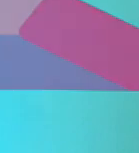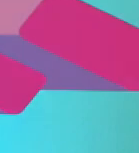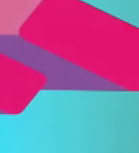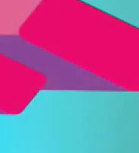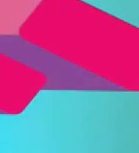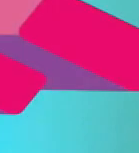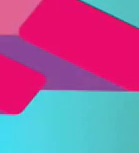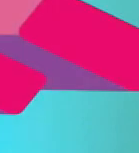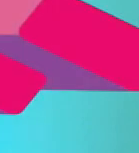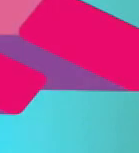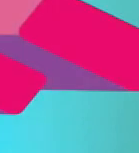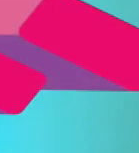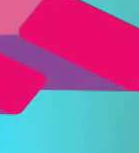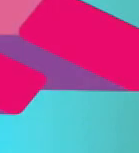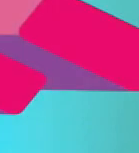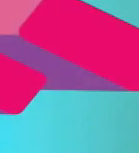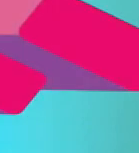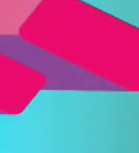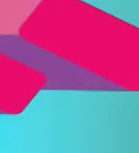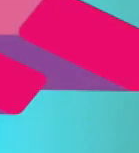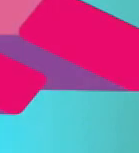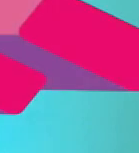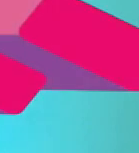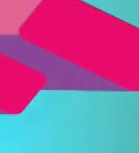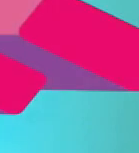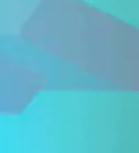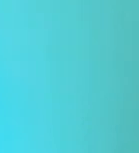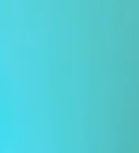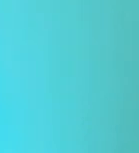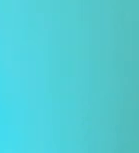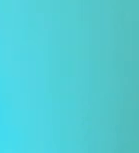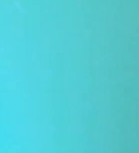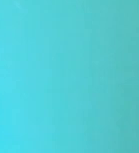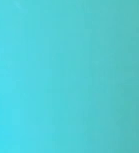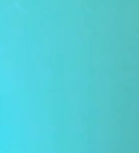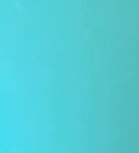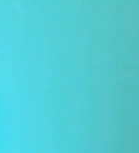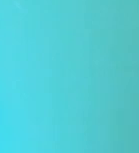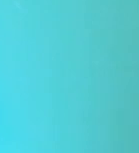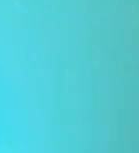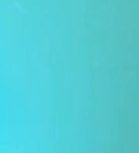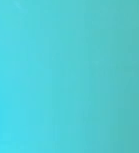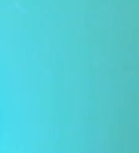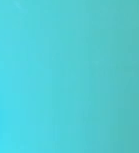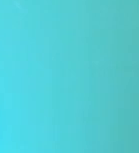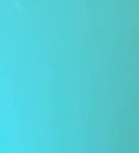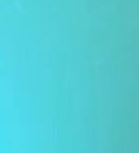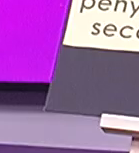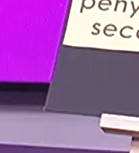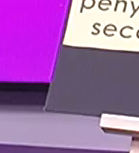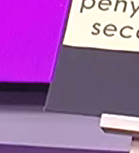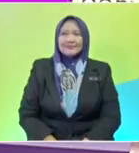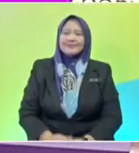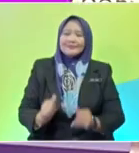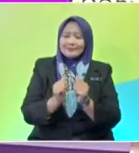guru kampus ilmu kas wilayah Persekutuan Kuala Lumpur Assalamualaikum apa kabar baik alhamdulillah dengan itu